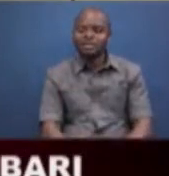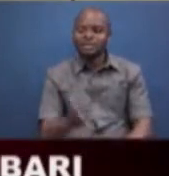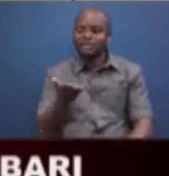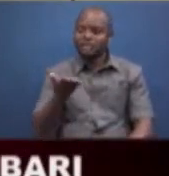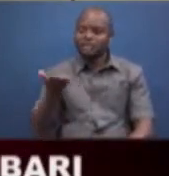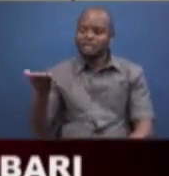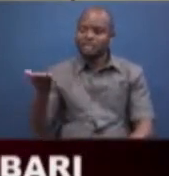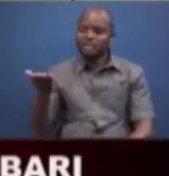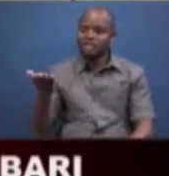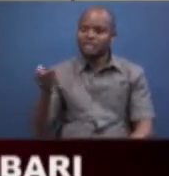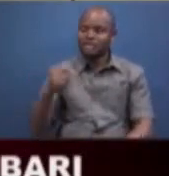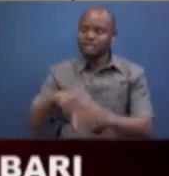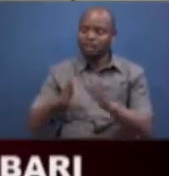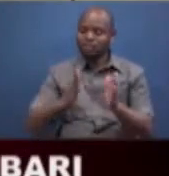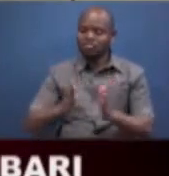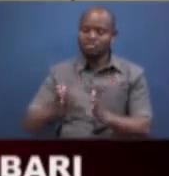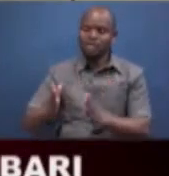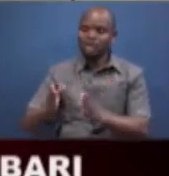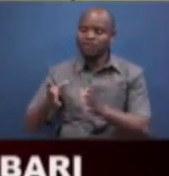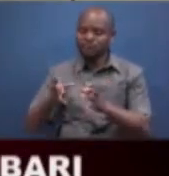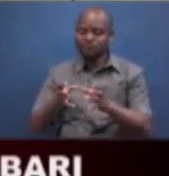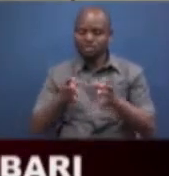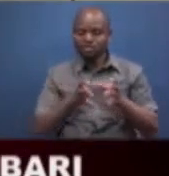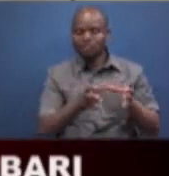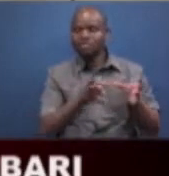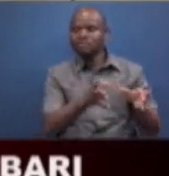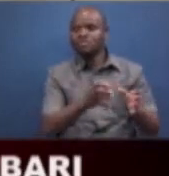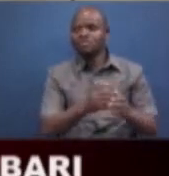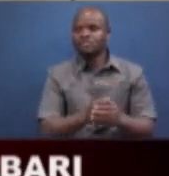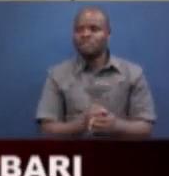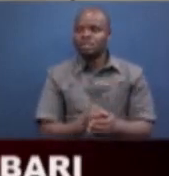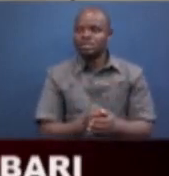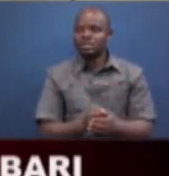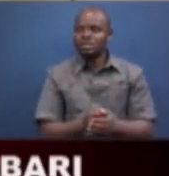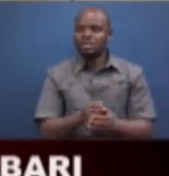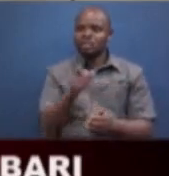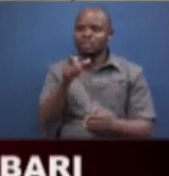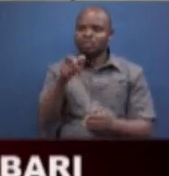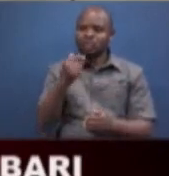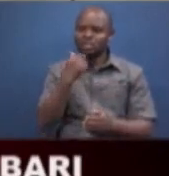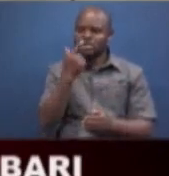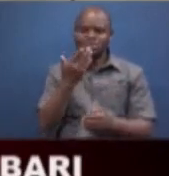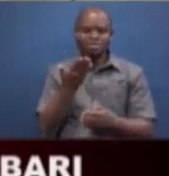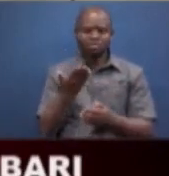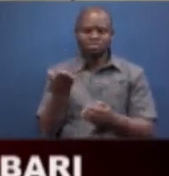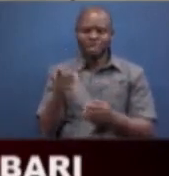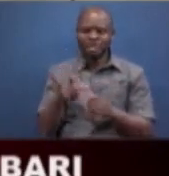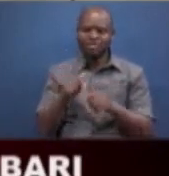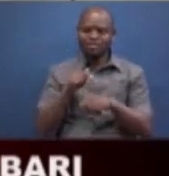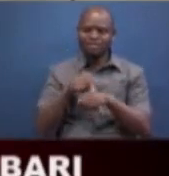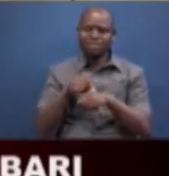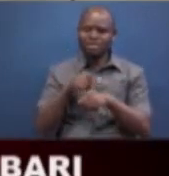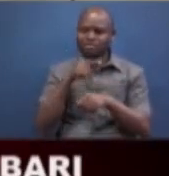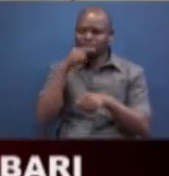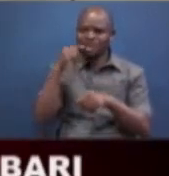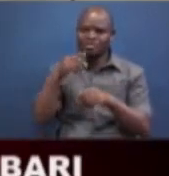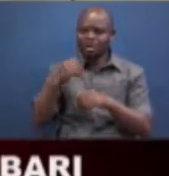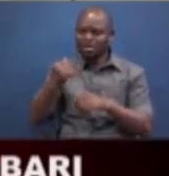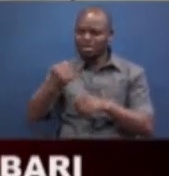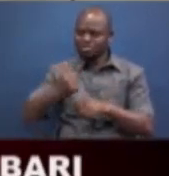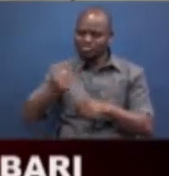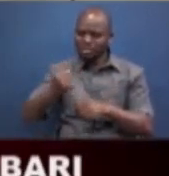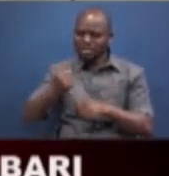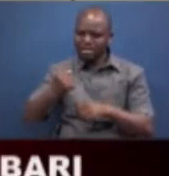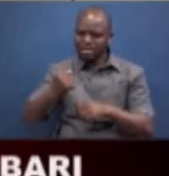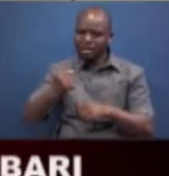Jengine katika kujipanga vifungu. Kuna watu sisemi wako idol lakini wana muda wa kutosha kama kina Mzee wa